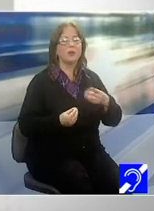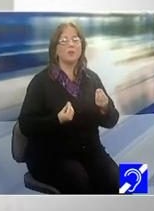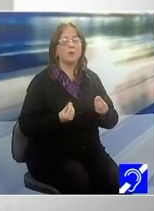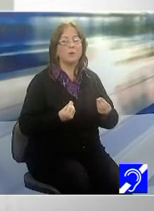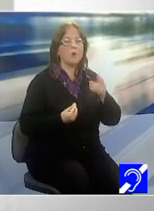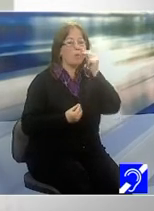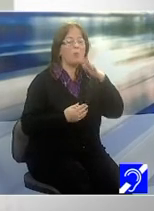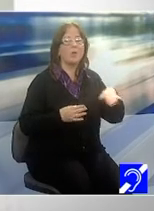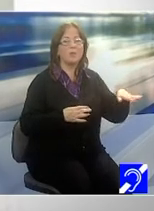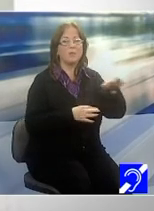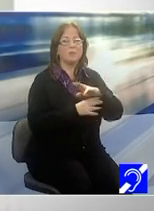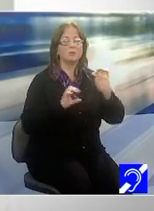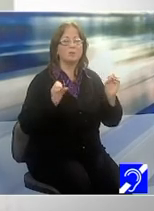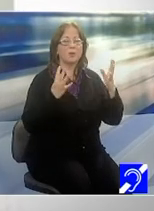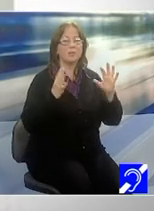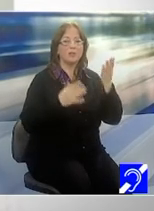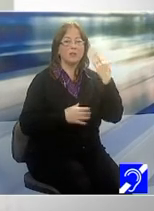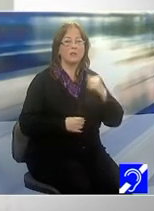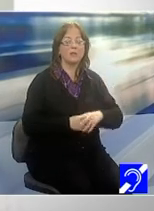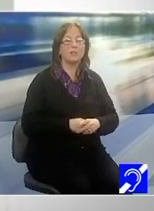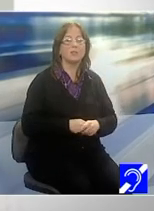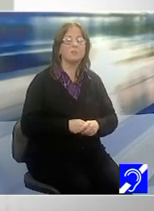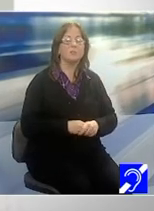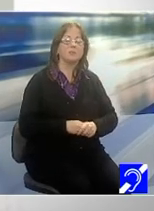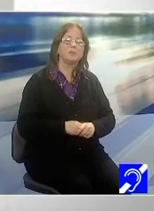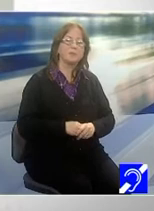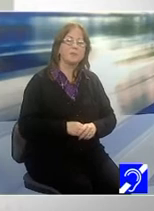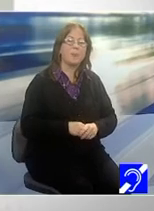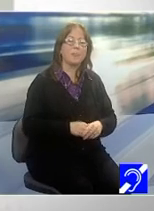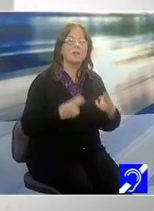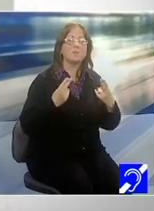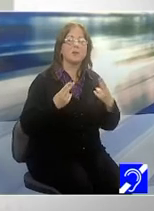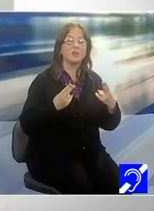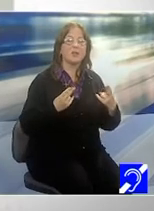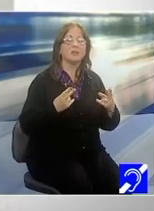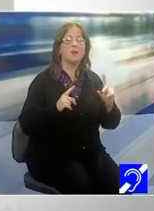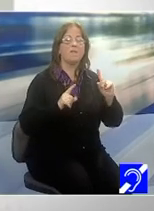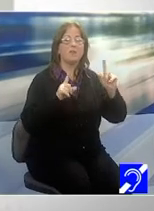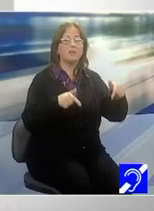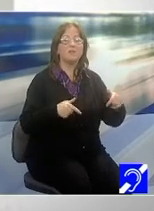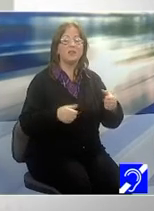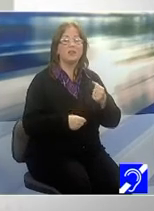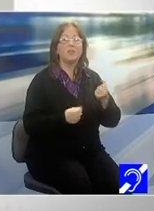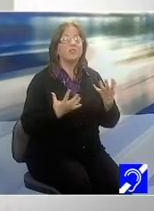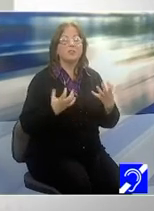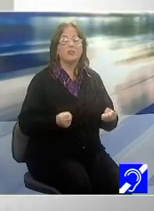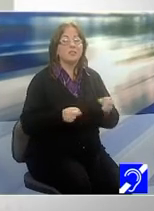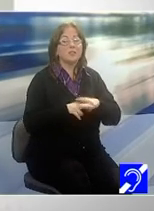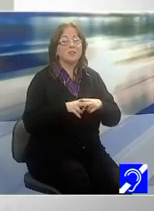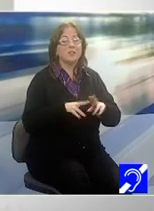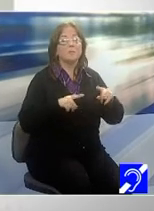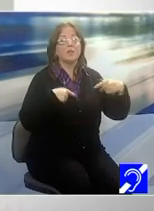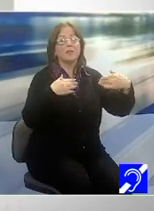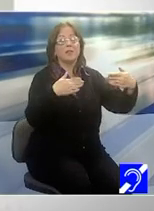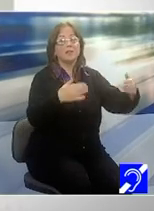că nu era de acord cu principiul de tehnocrat sau... Mai important e ce se va întâmpla de acum înainte, pentru că, din nou, un